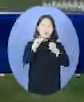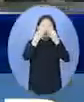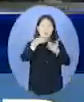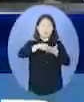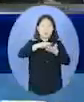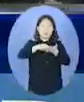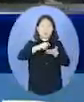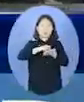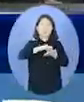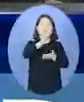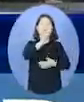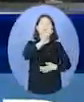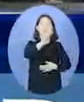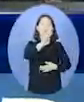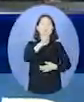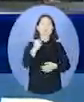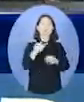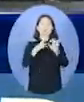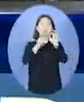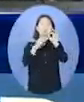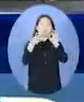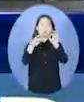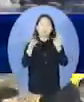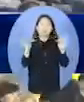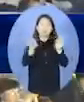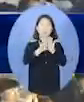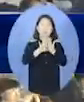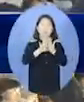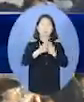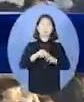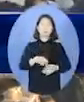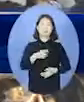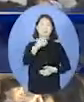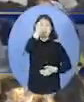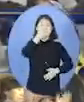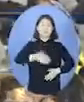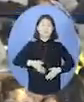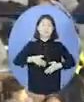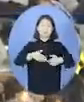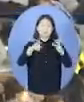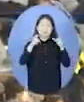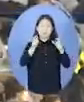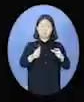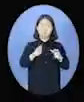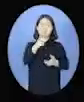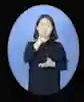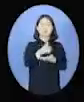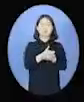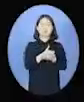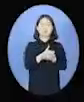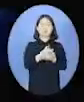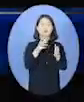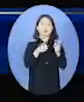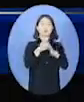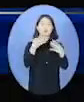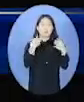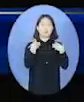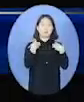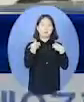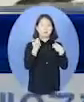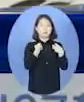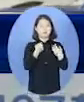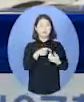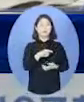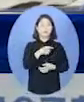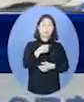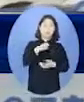전국체육대회는 23개의 한국 신기록 등을 남기며 13일 폐막했는데요. 충남은 천안시청 축구단의 선봉장